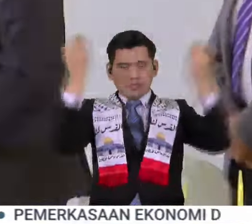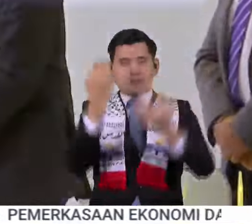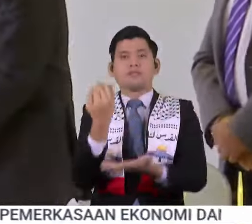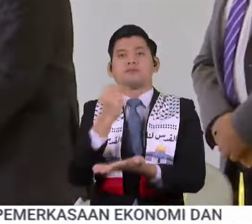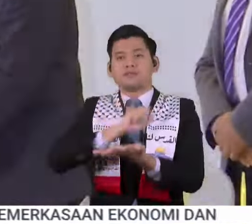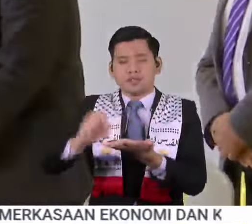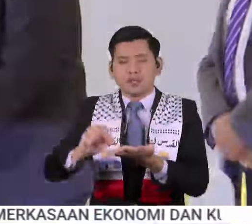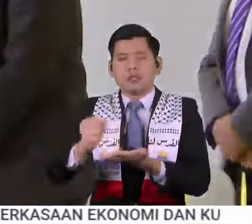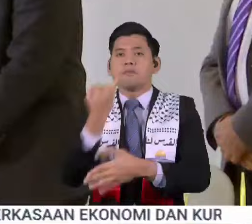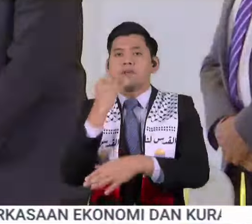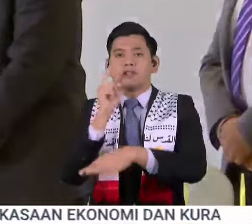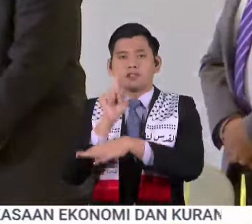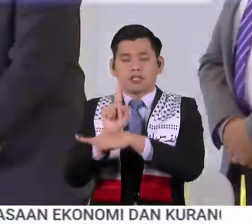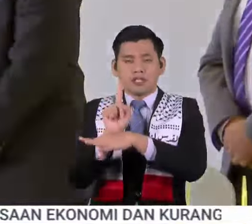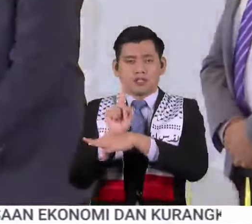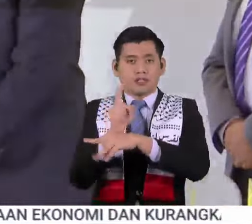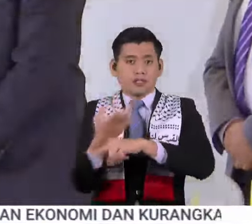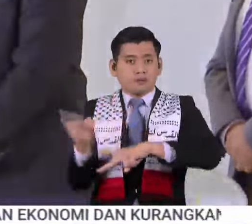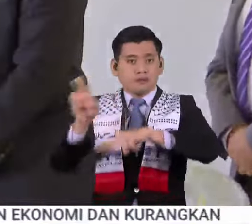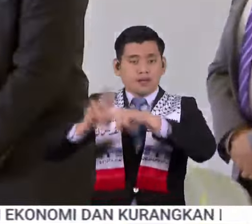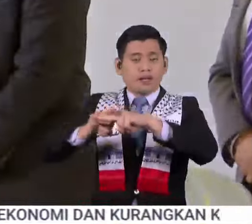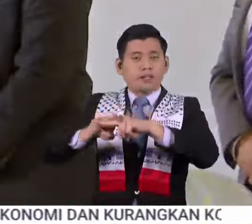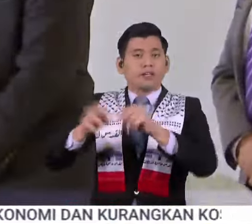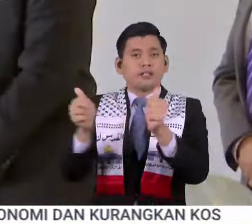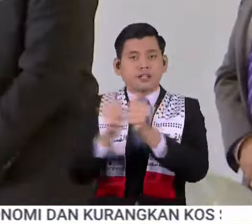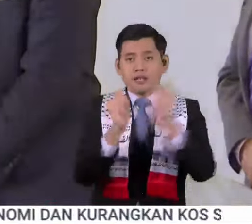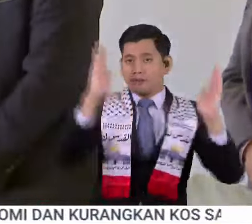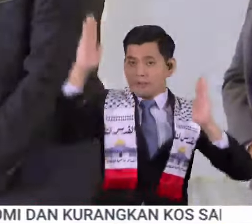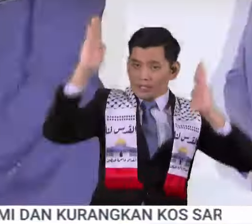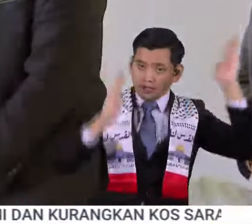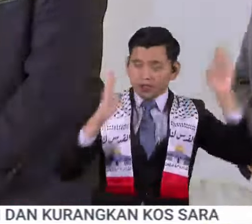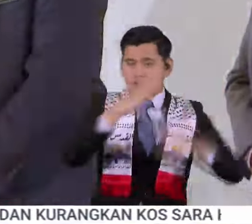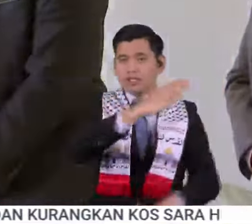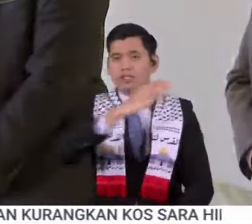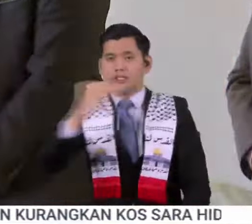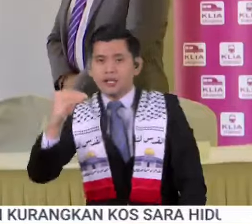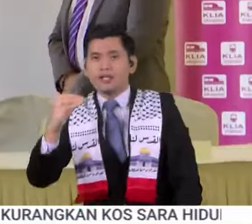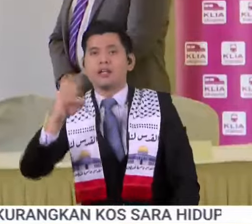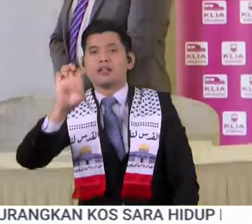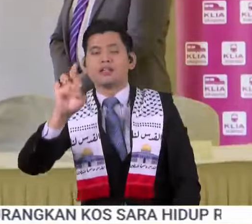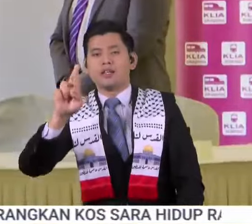menandatangani perjanjian konsesi tambahan antara Kerajaan Malaysia dan ERL Sdn Bhd.